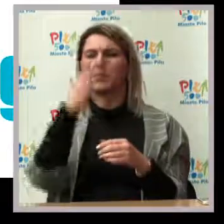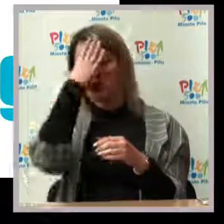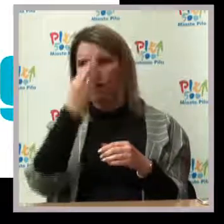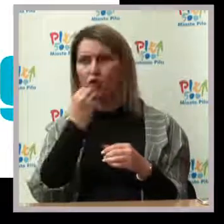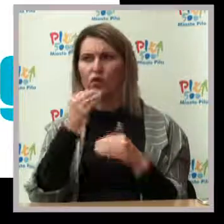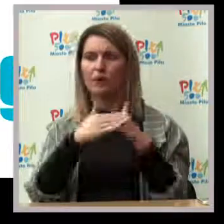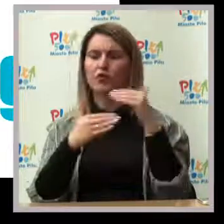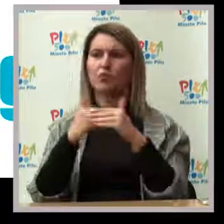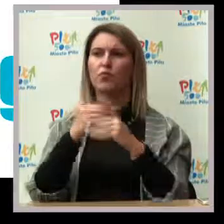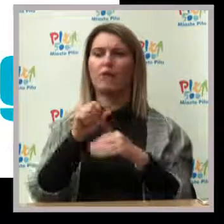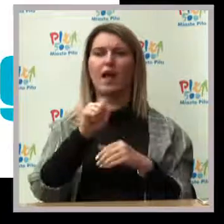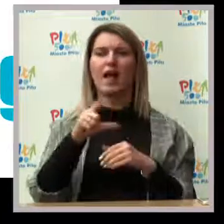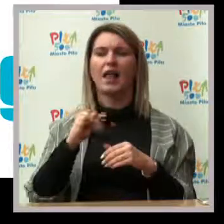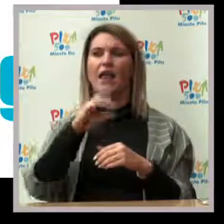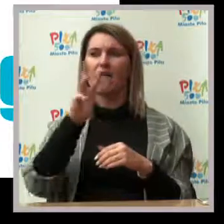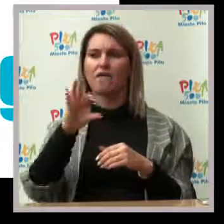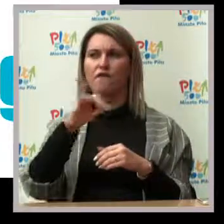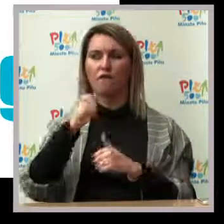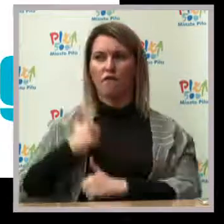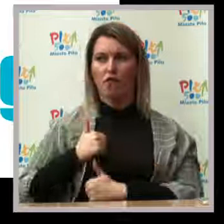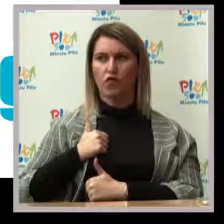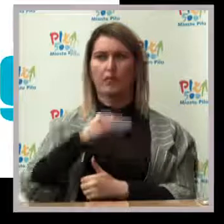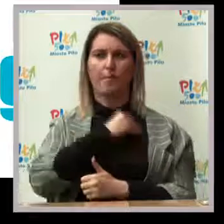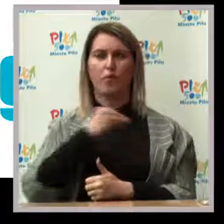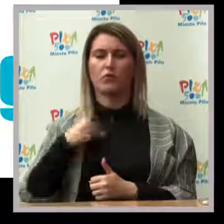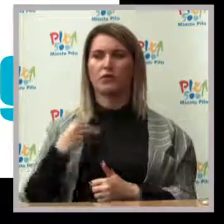Chcielibyśmy, żeby to był ten fragment